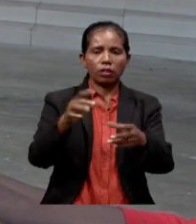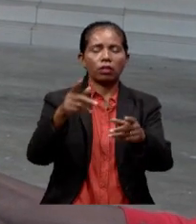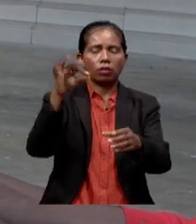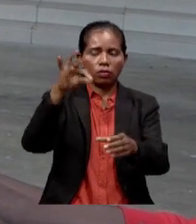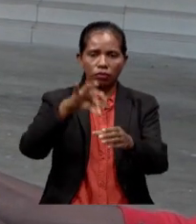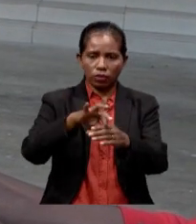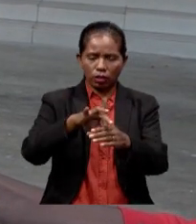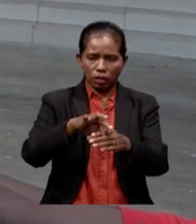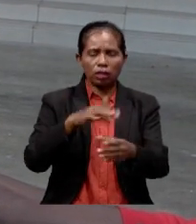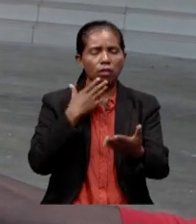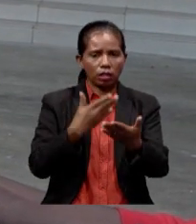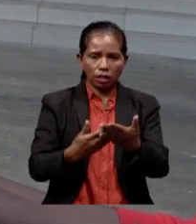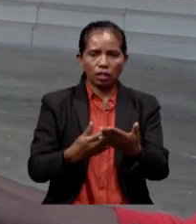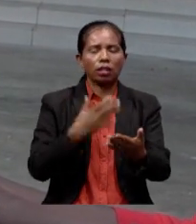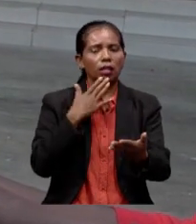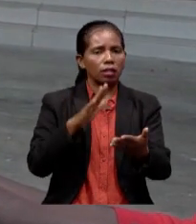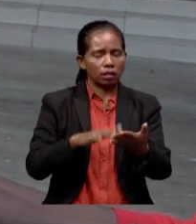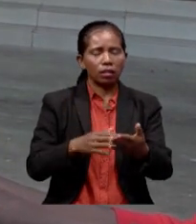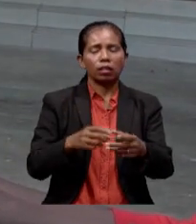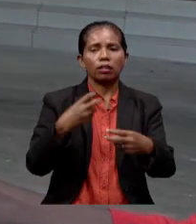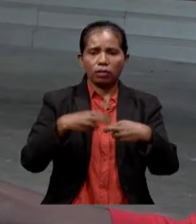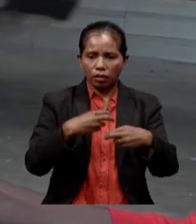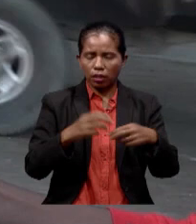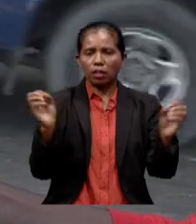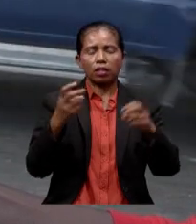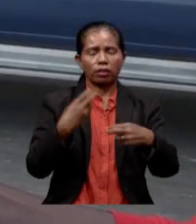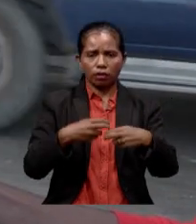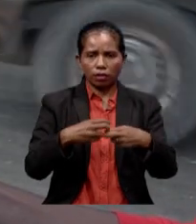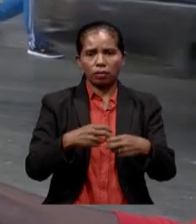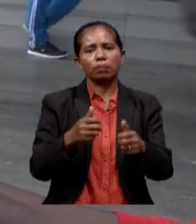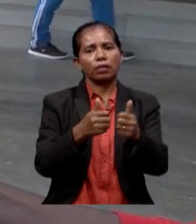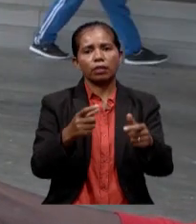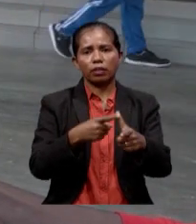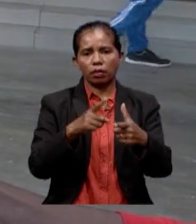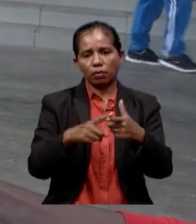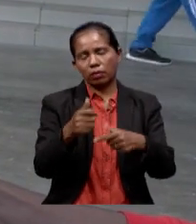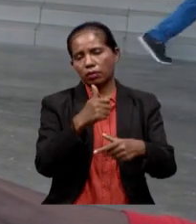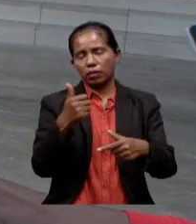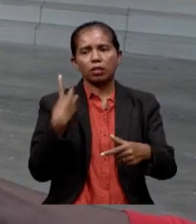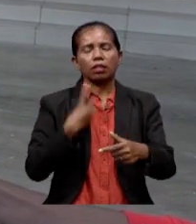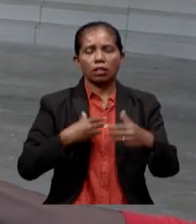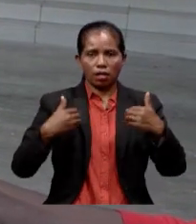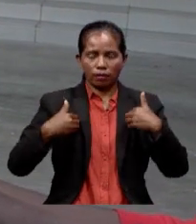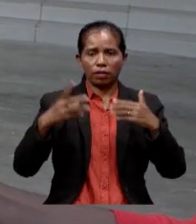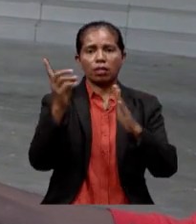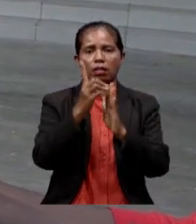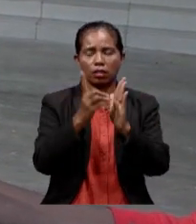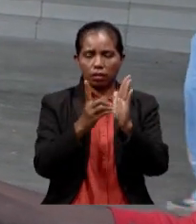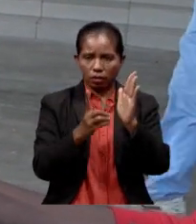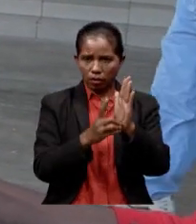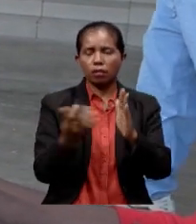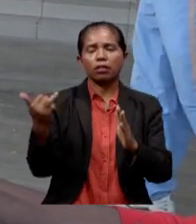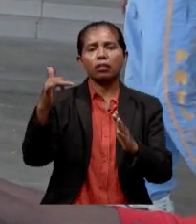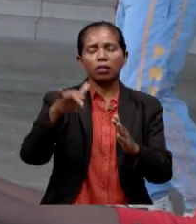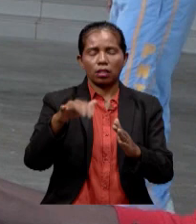dia, riscu cala riscu, era ne. Depois asun ser selo, ne ga? Ne mai se ite e no dados, e sirahat ne, pe